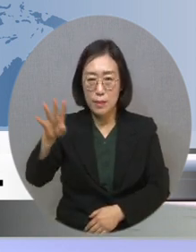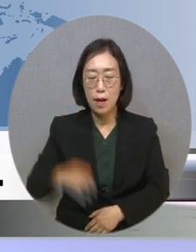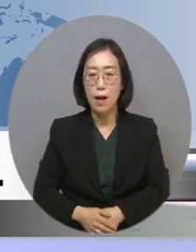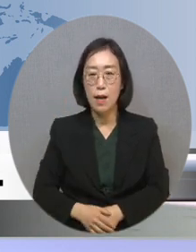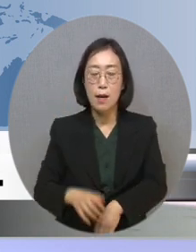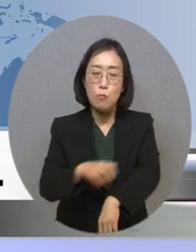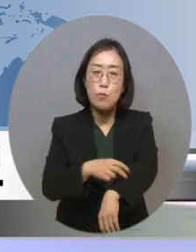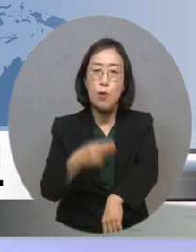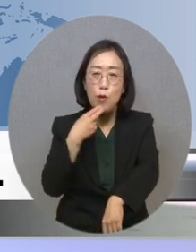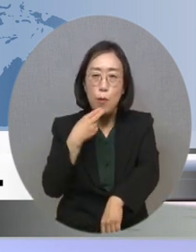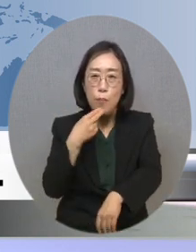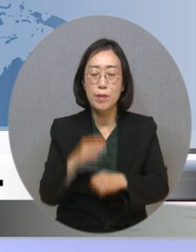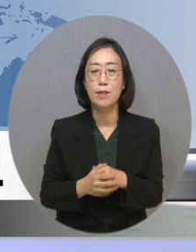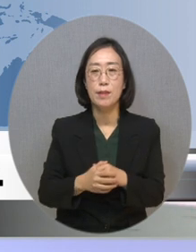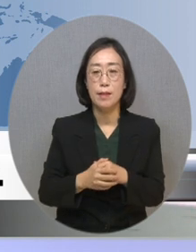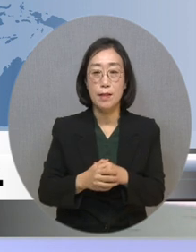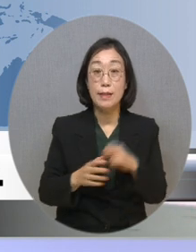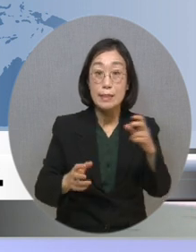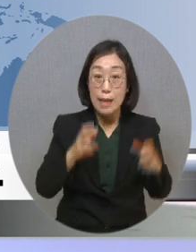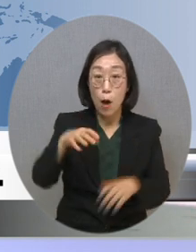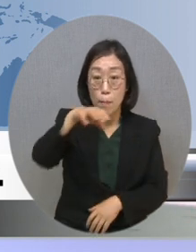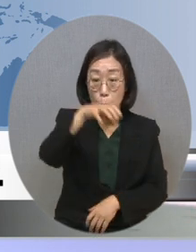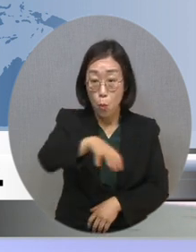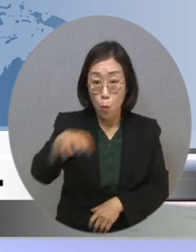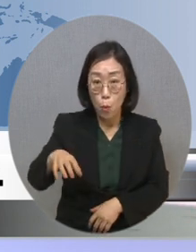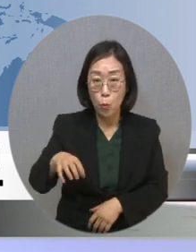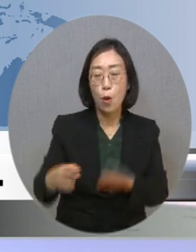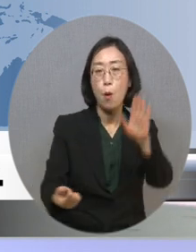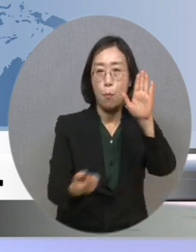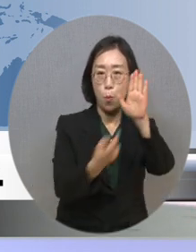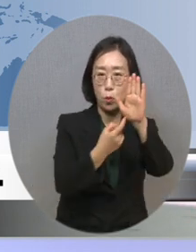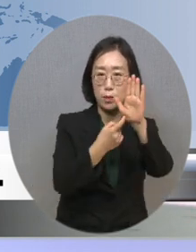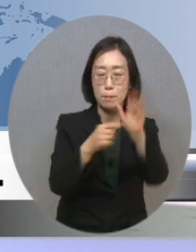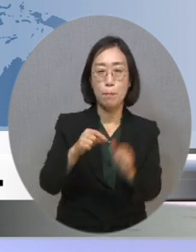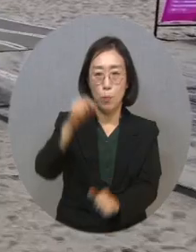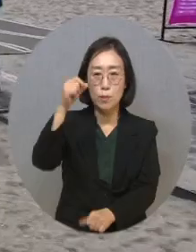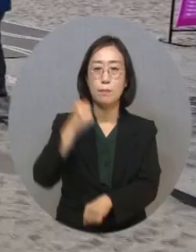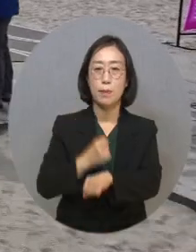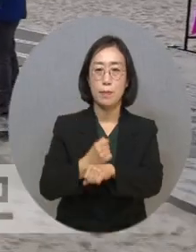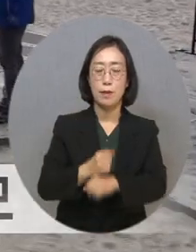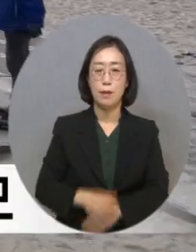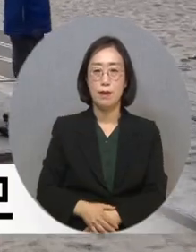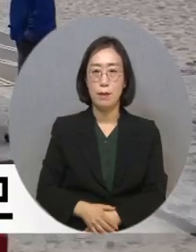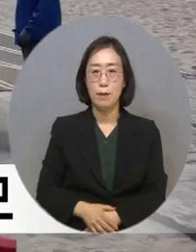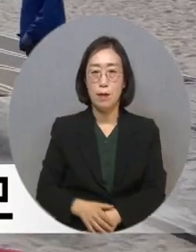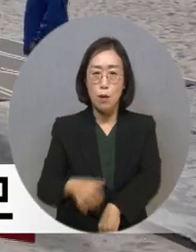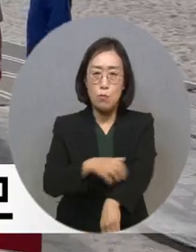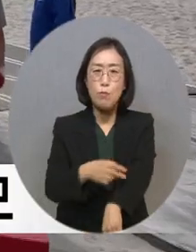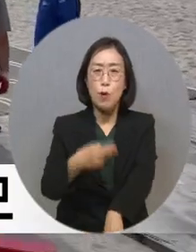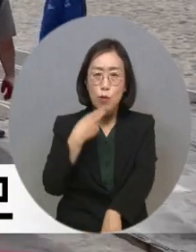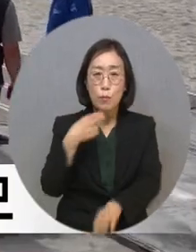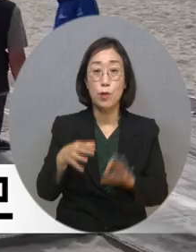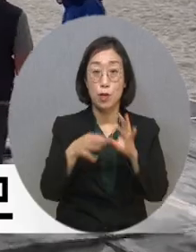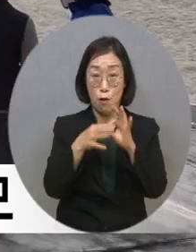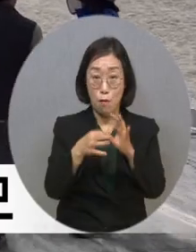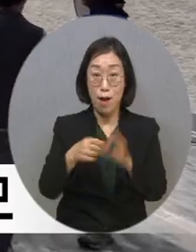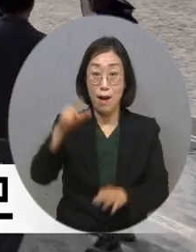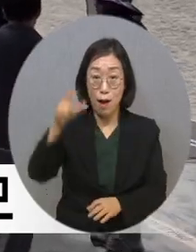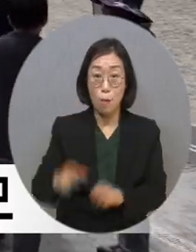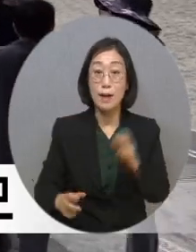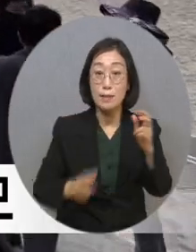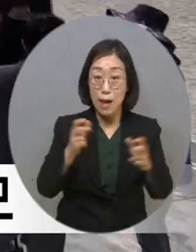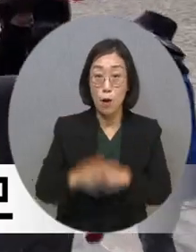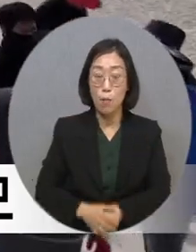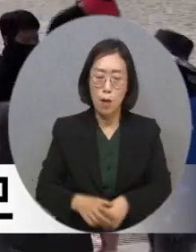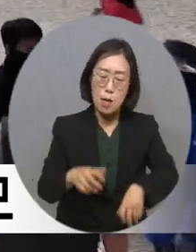연계성 강화 사업을 추진할 지자 를 공개 모집합니다 무장애 관광 연계성 강화 사업은